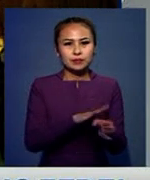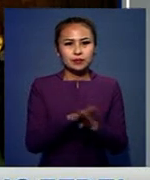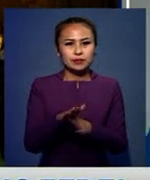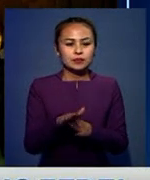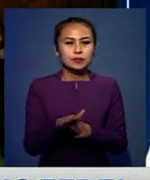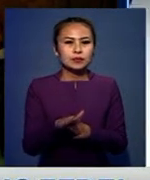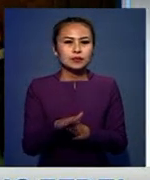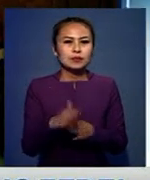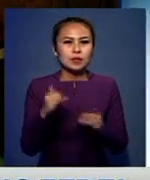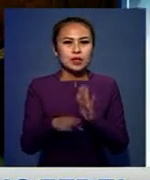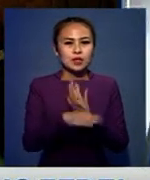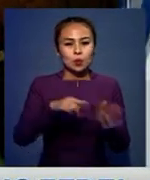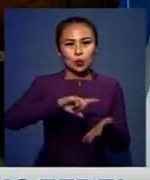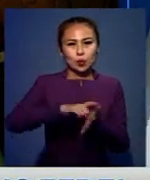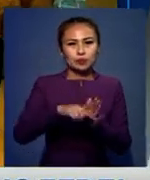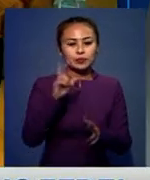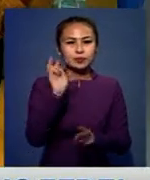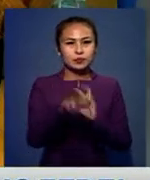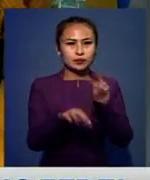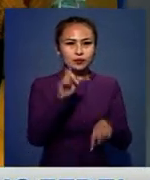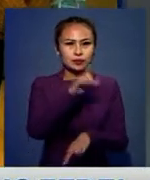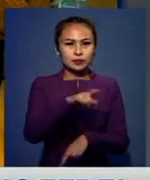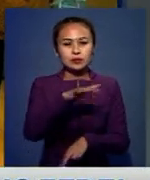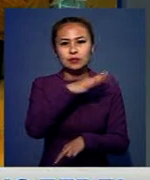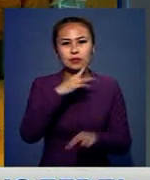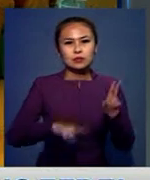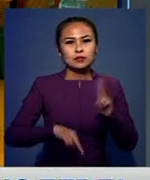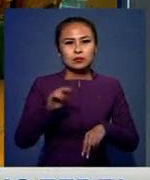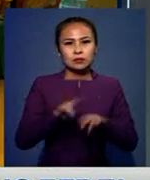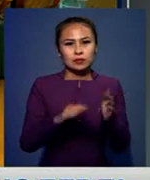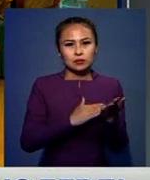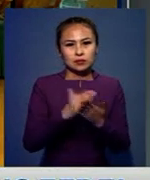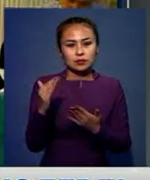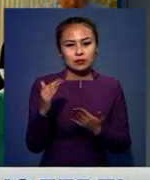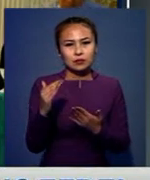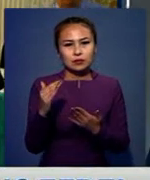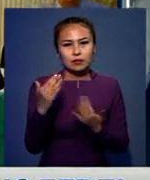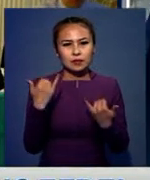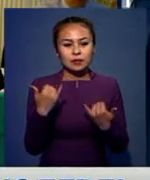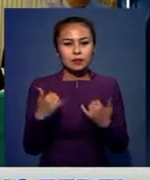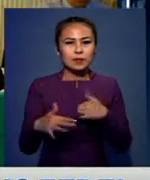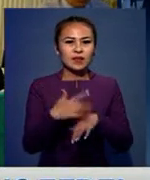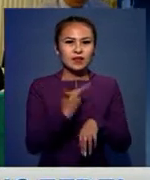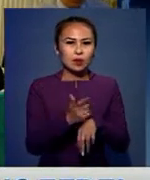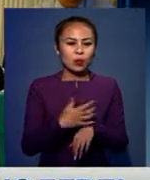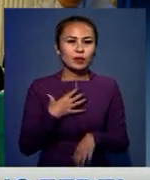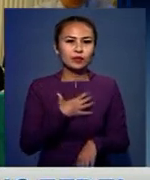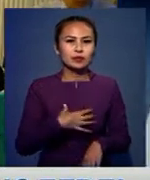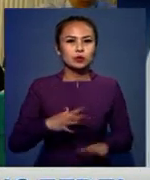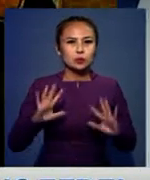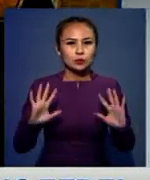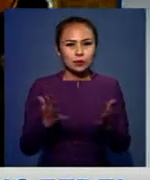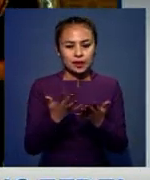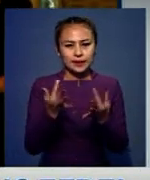асырады. Сайлау учаскелерінде келген азаматтарымыздың көңіл-күйі жоғары деңгейде. Еліміз үшін маңызды